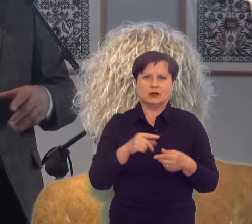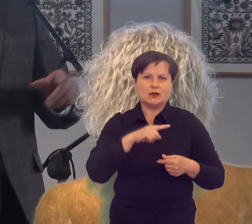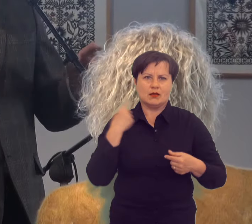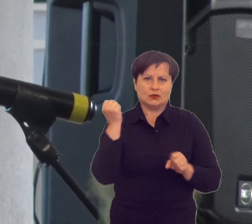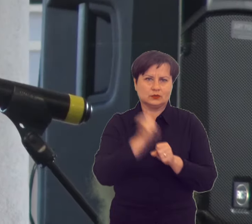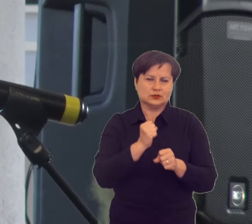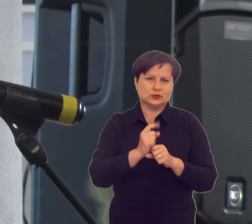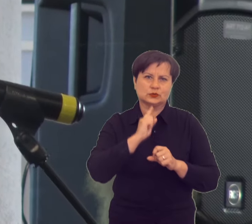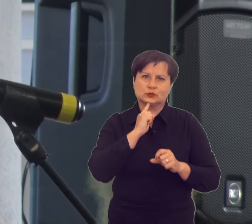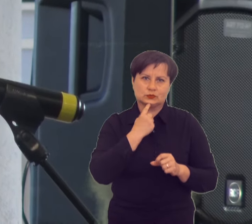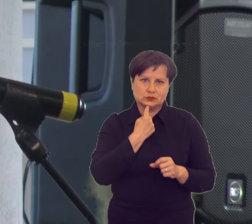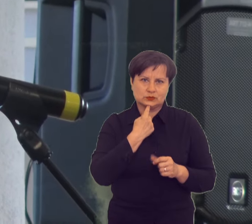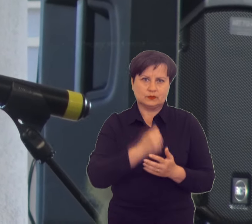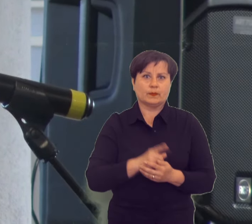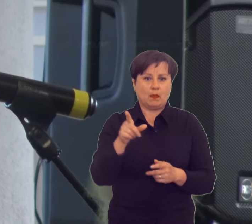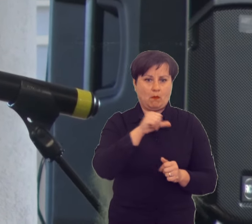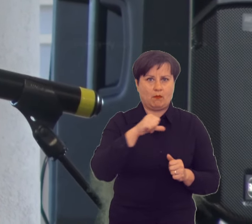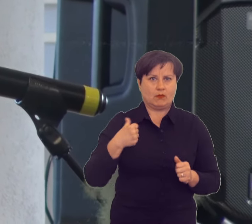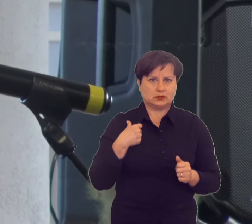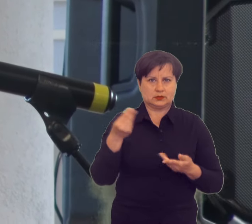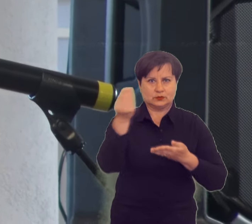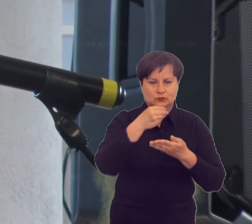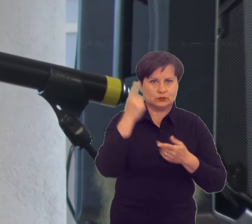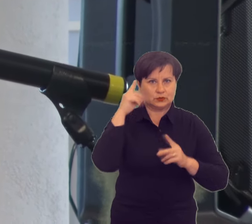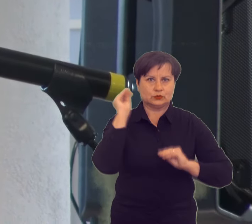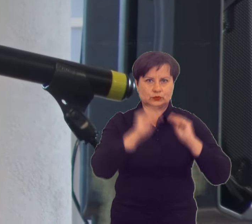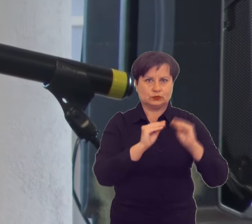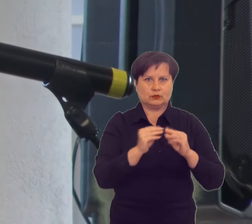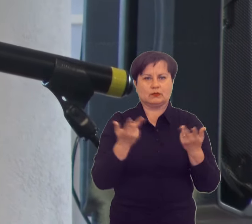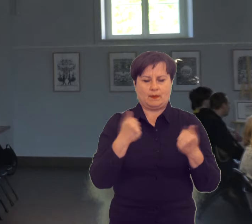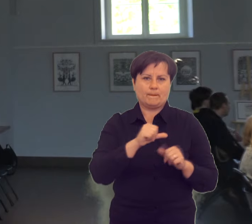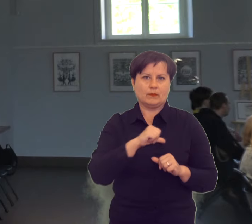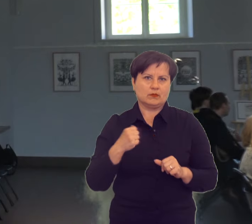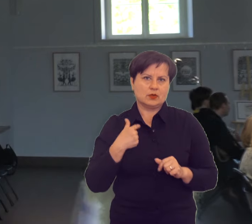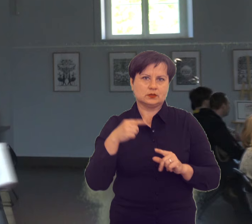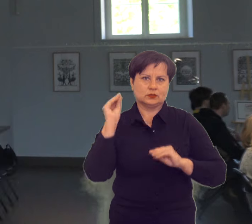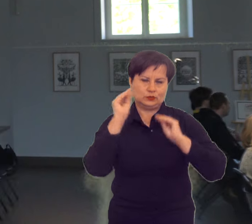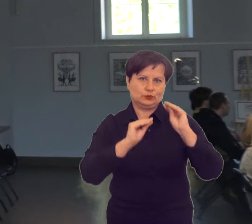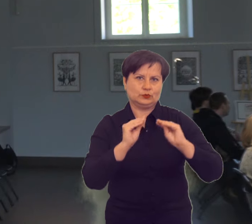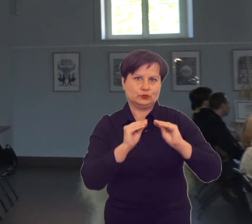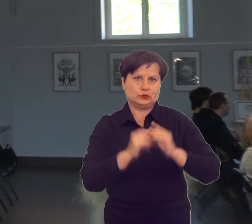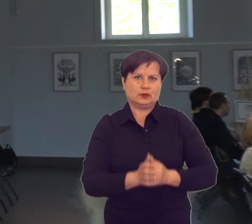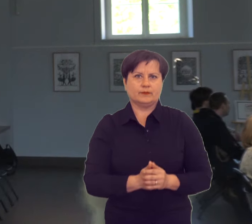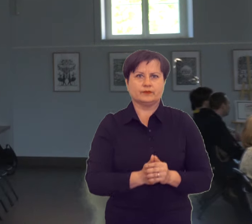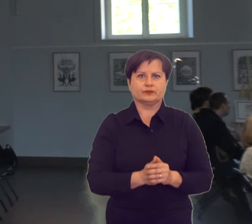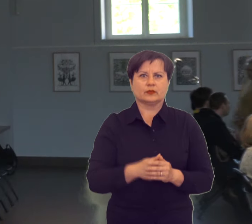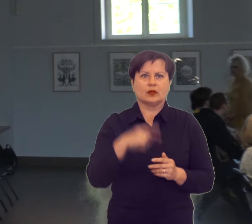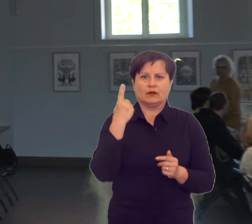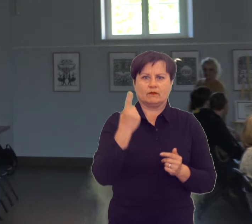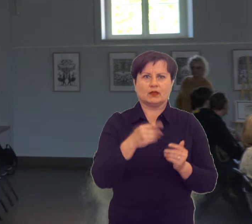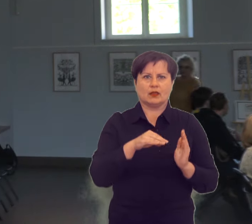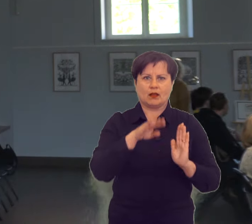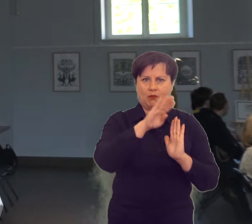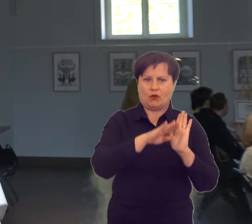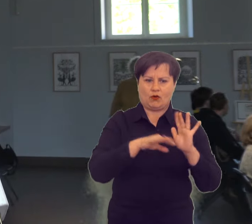būti pasiryžęs juodam darbui, jisai labai yra sunkus. Ir pats nupešė, sukūrė? Sukūrėm viską.